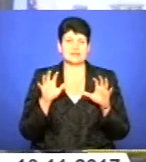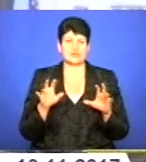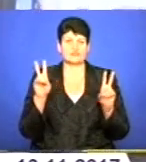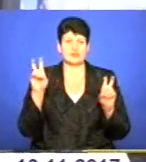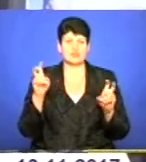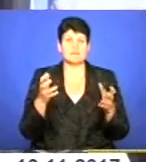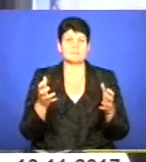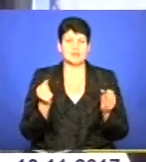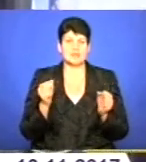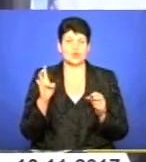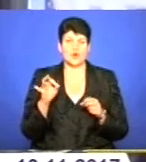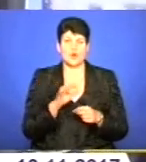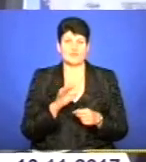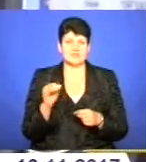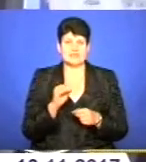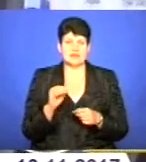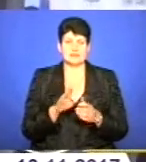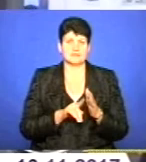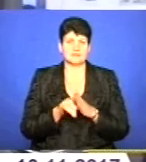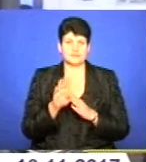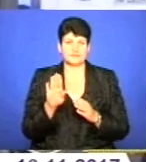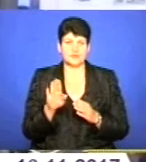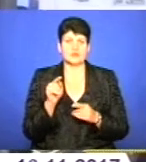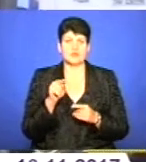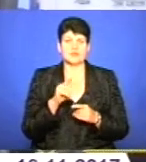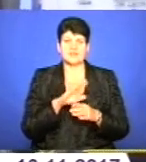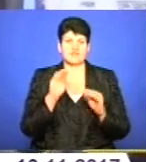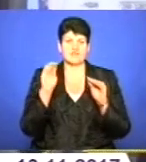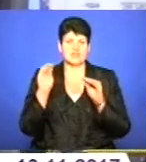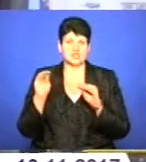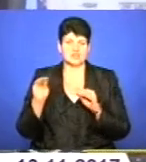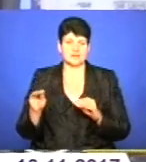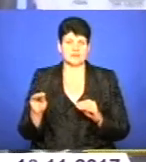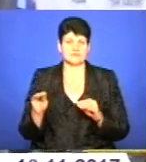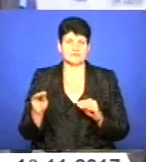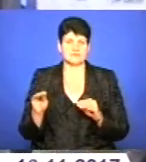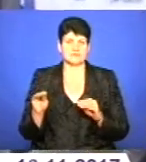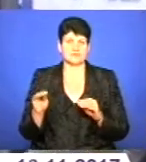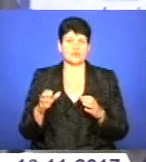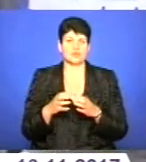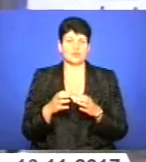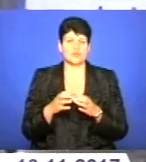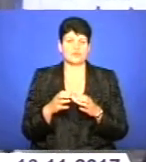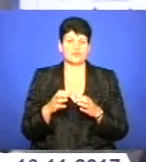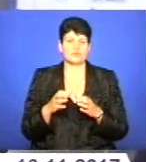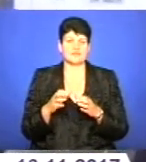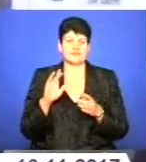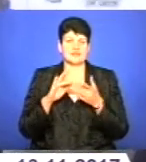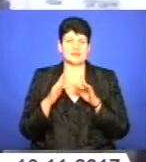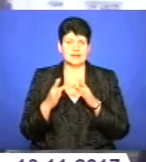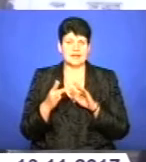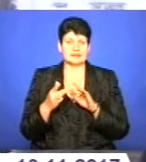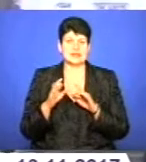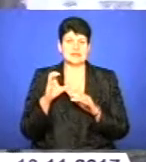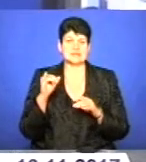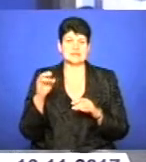кавичках прийнятий, але офіційно він не вступив в дію. Чому? Тому що його не виложили в групу. Ну, не в групу, в інтернет, на